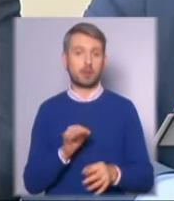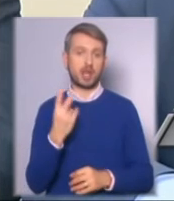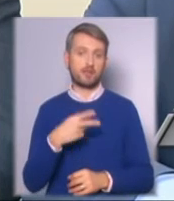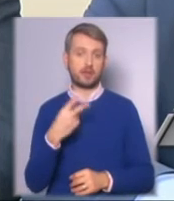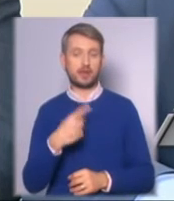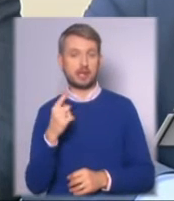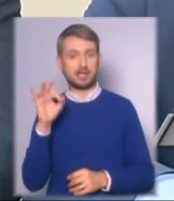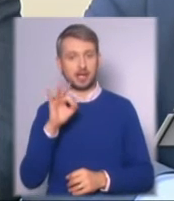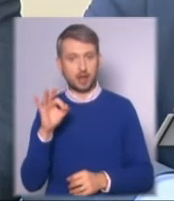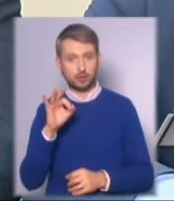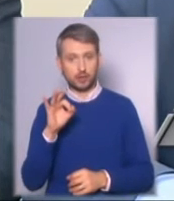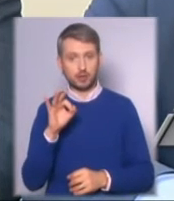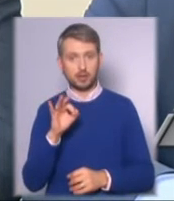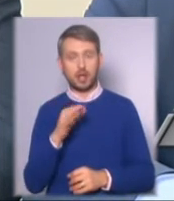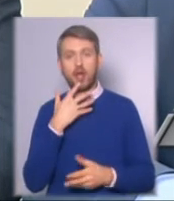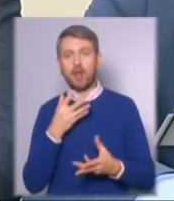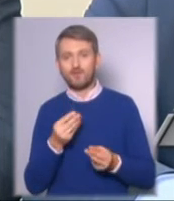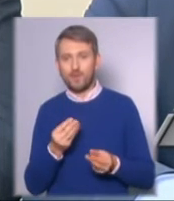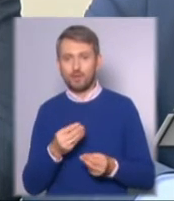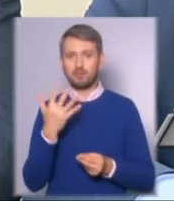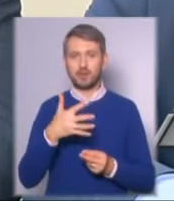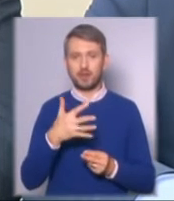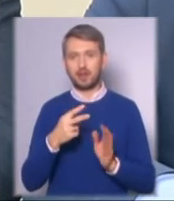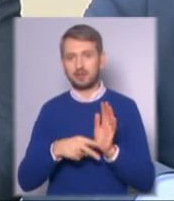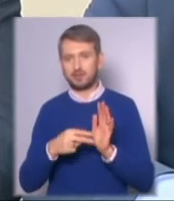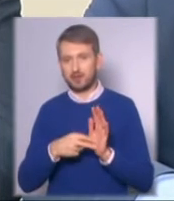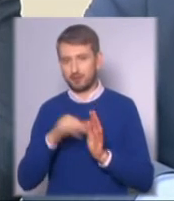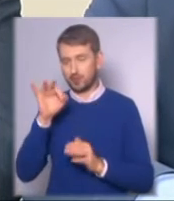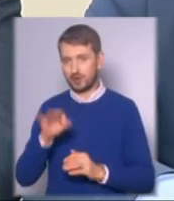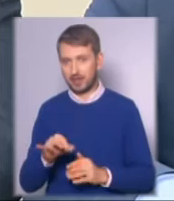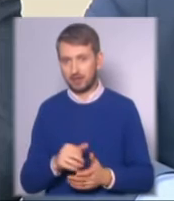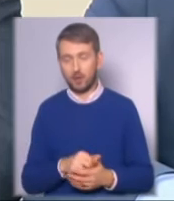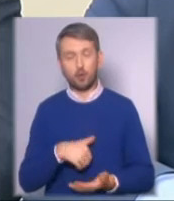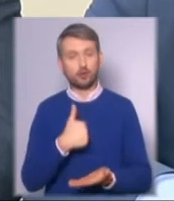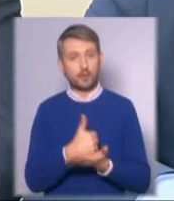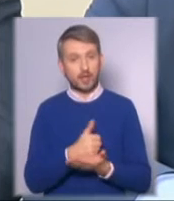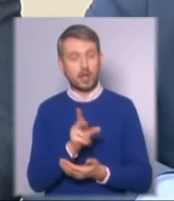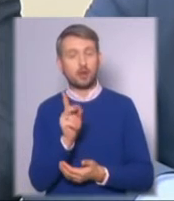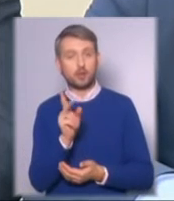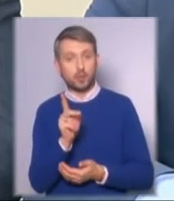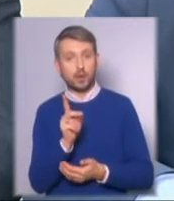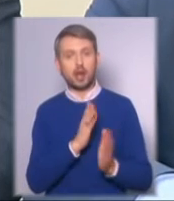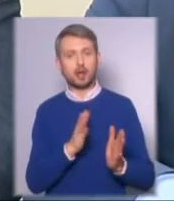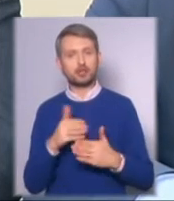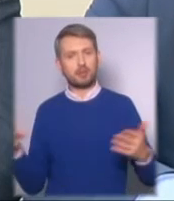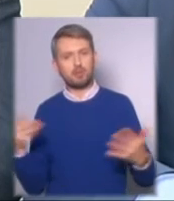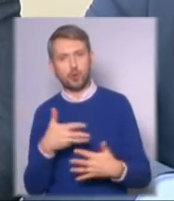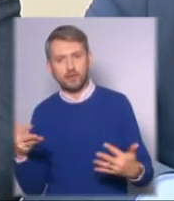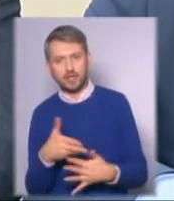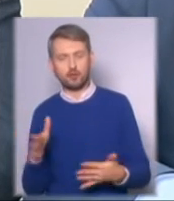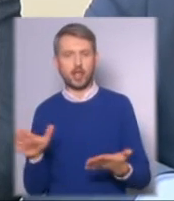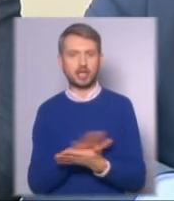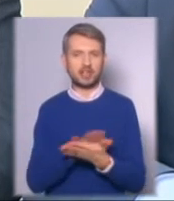по Цельсію, з вологістю від 50 до 70 градусів. Це основне. І друге, це режими провітрювання, режими